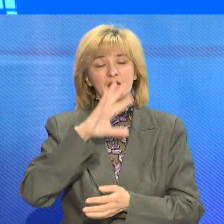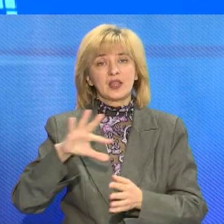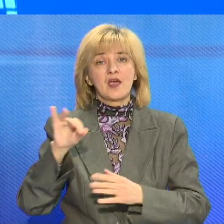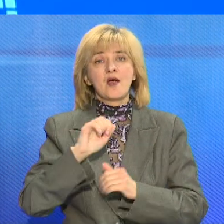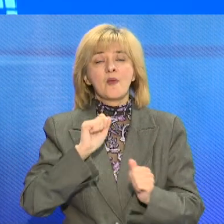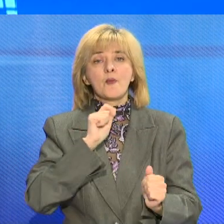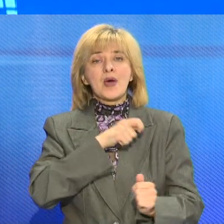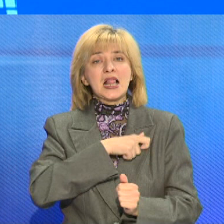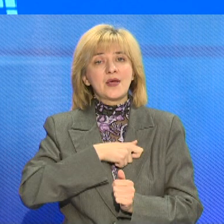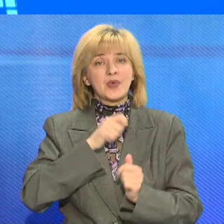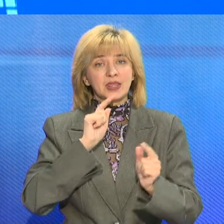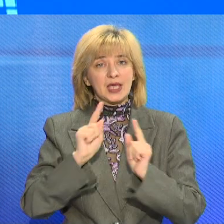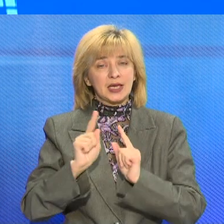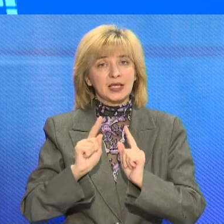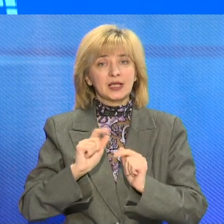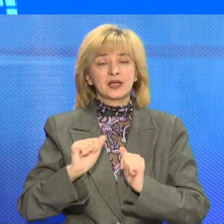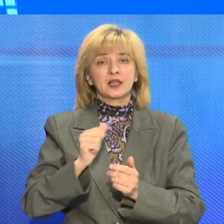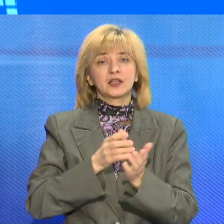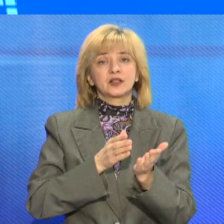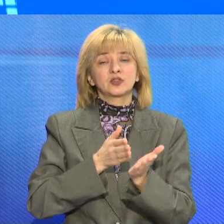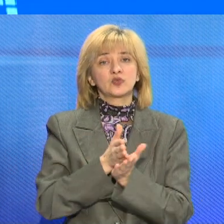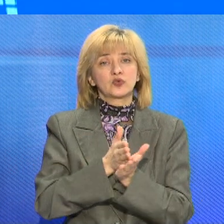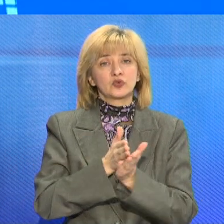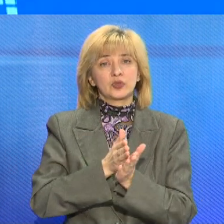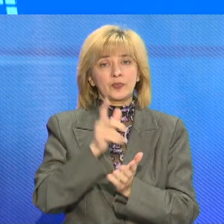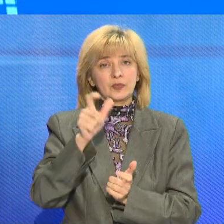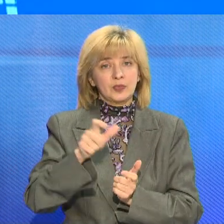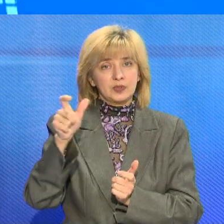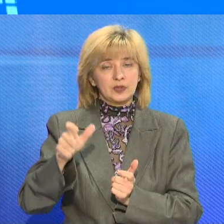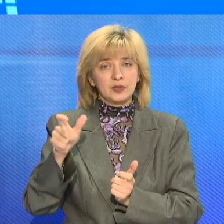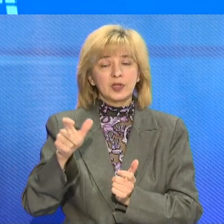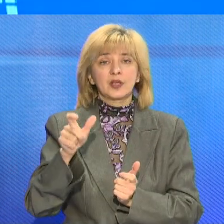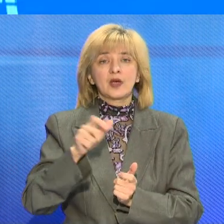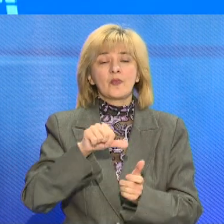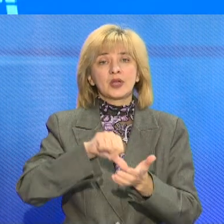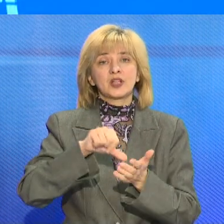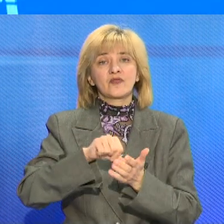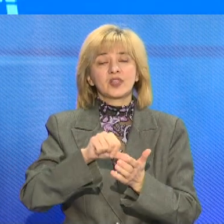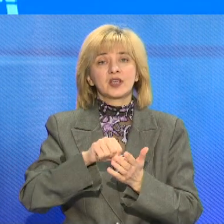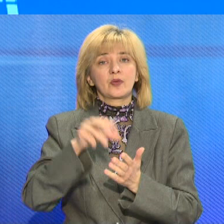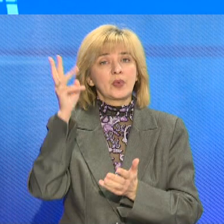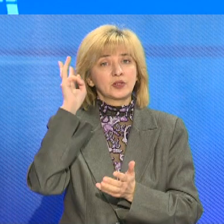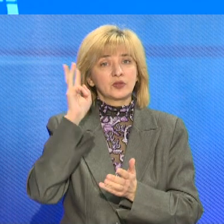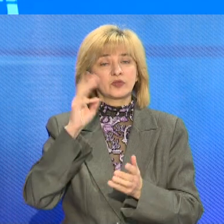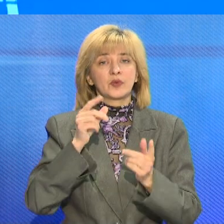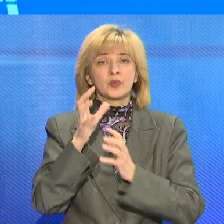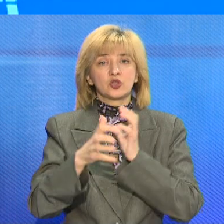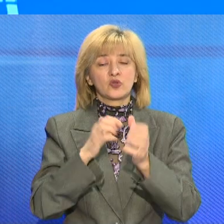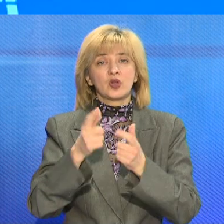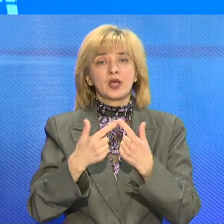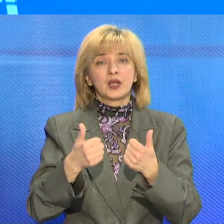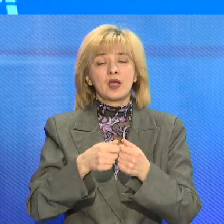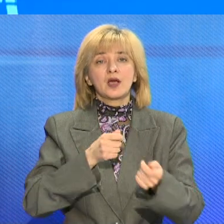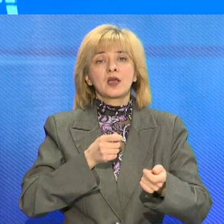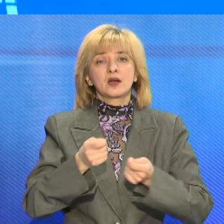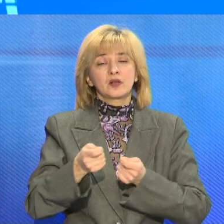краіны, члены ўрада, кіраўнікі дзяржаўных органаў, прадстаўнікі дыпкорпуса і міжнародных арганізацый. Кіраўнікі рэлігійных